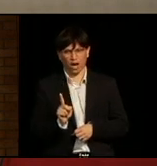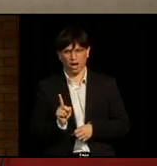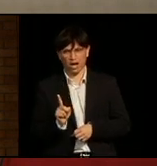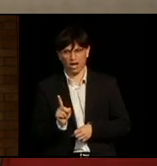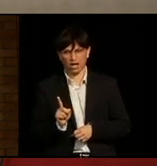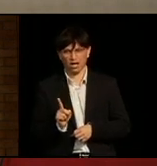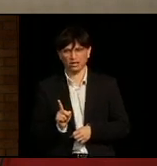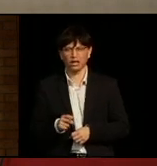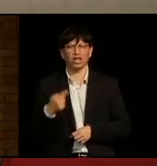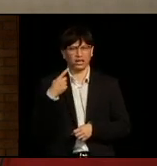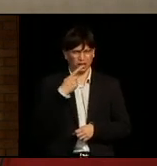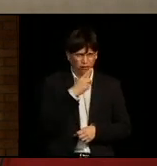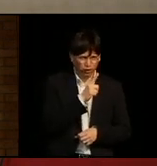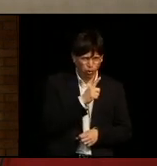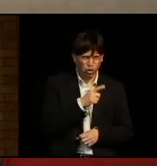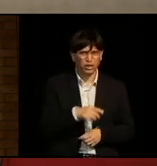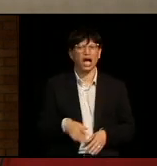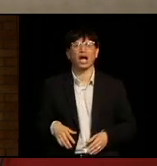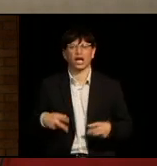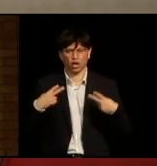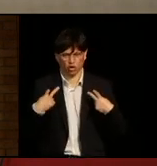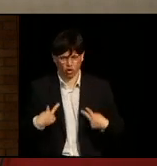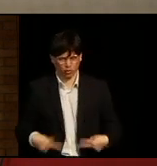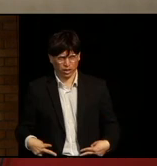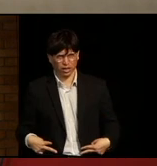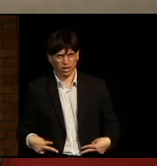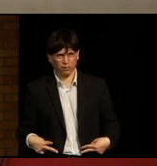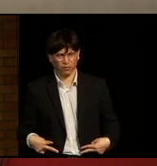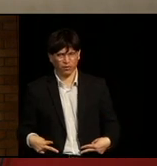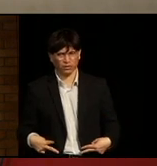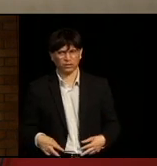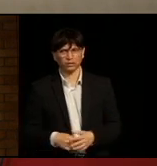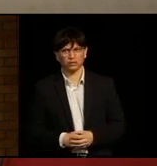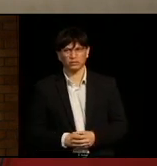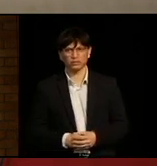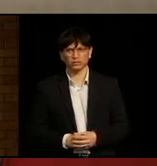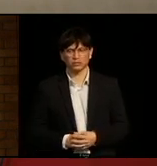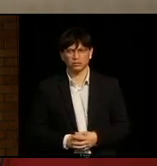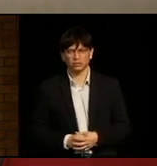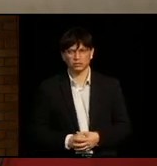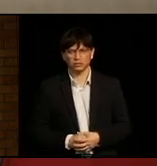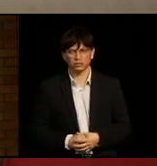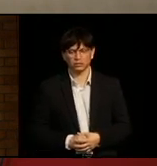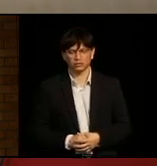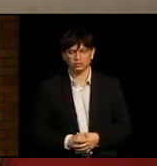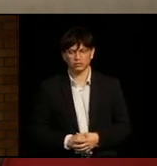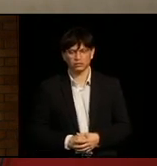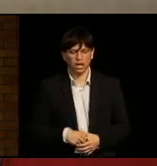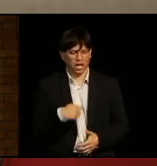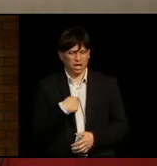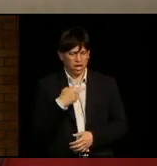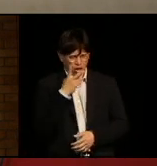della cultura in cui noi siamo inseriti rispetto alla nostra azione rispetto alla nostra missione Ecco io